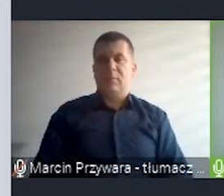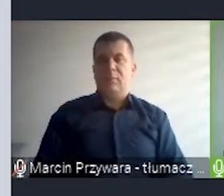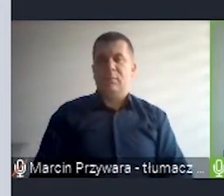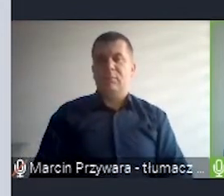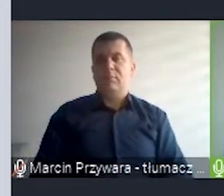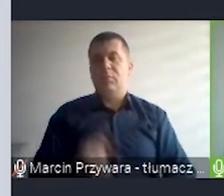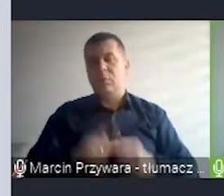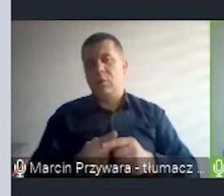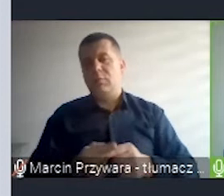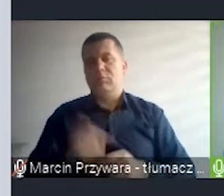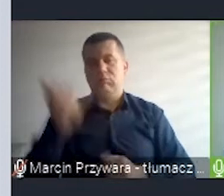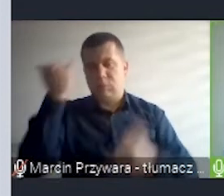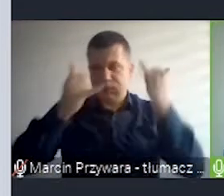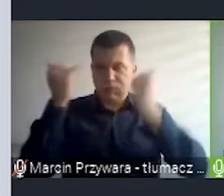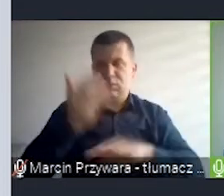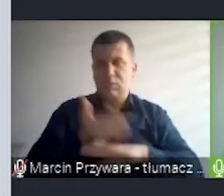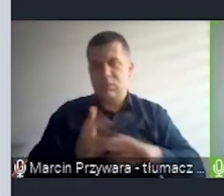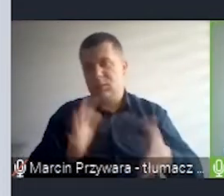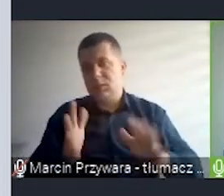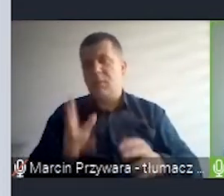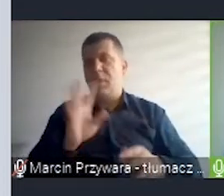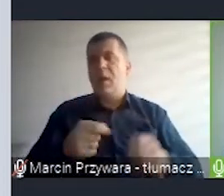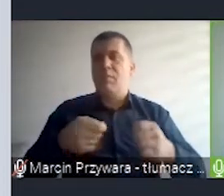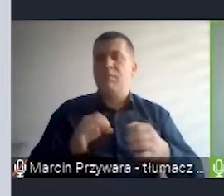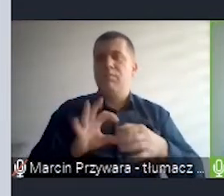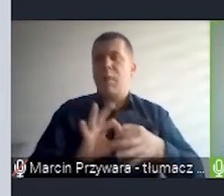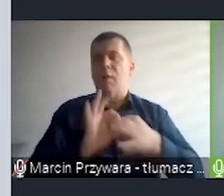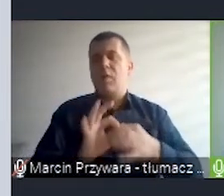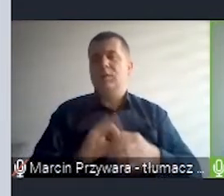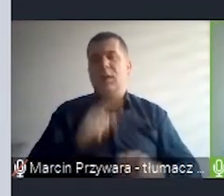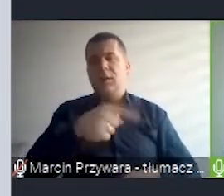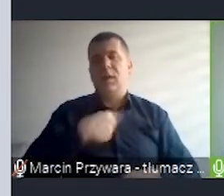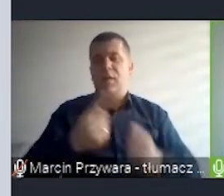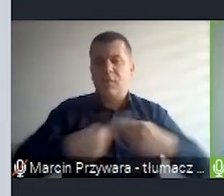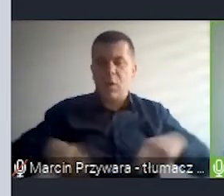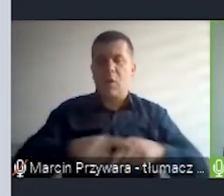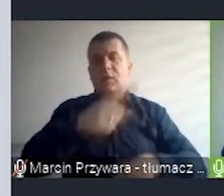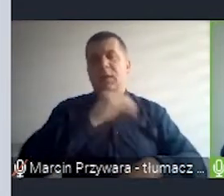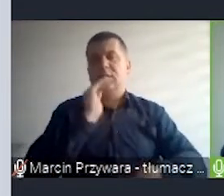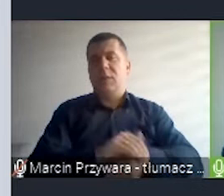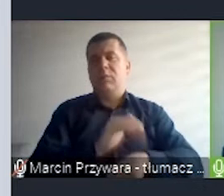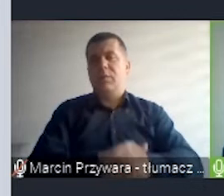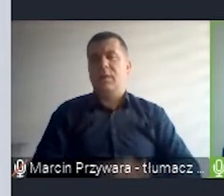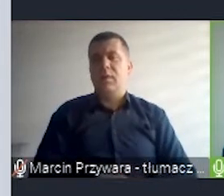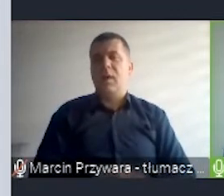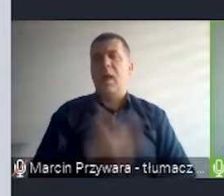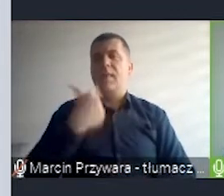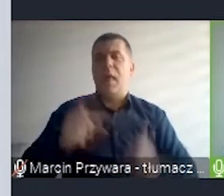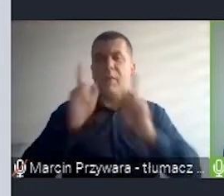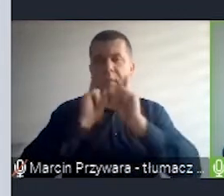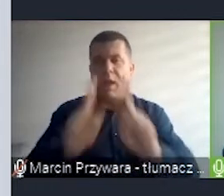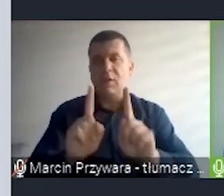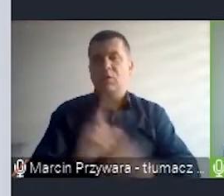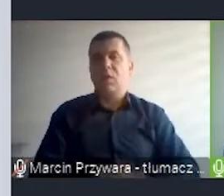Nadużyć związanych z powiązaniem zamawiającego z wykonawcami, a